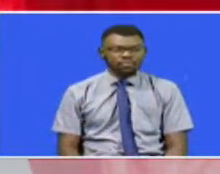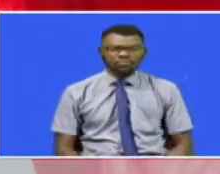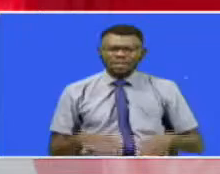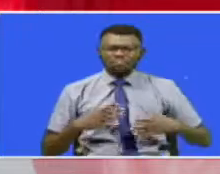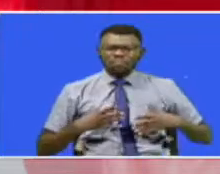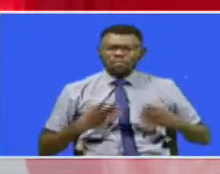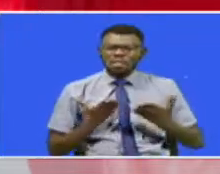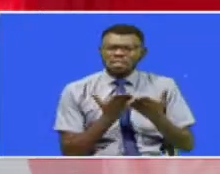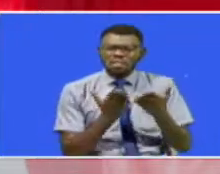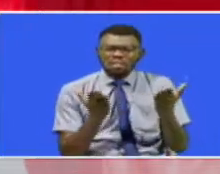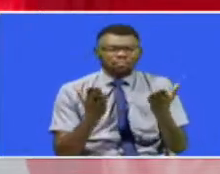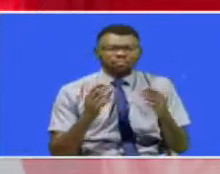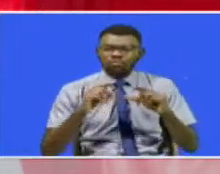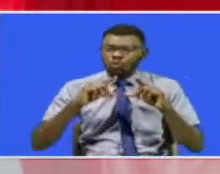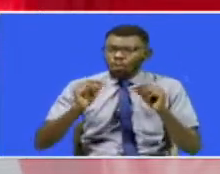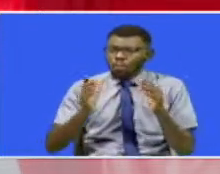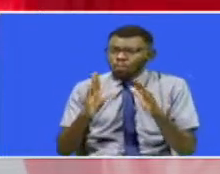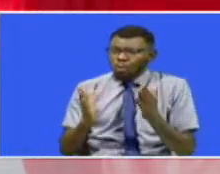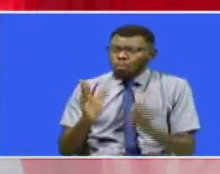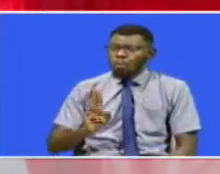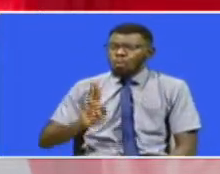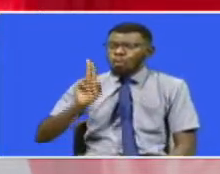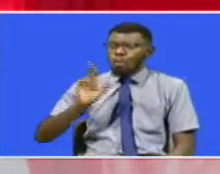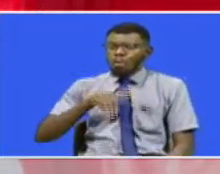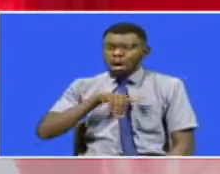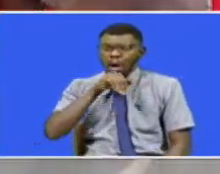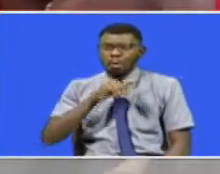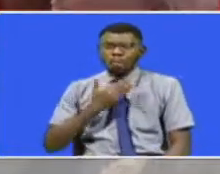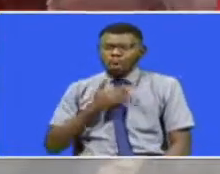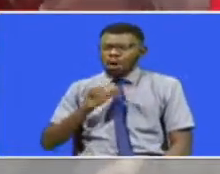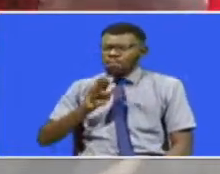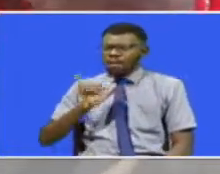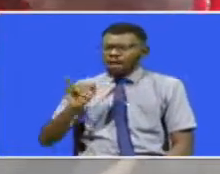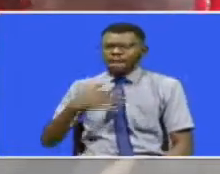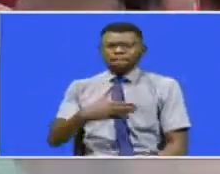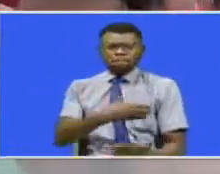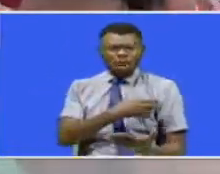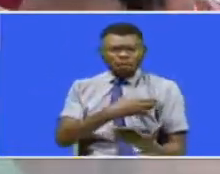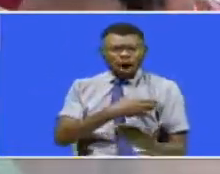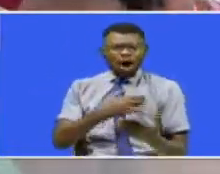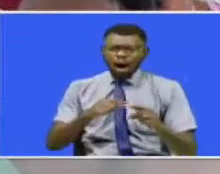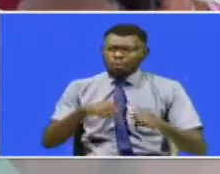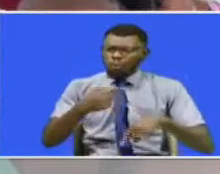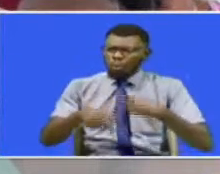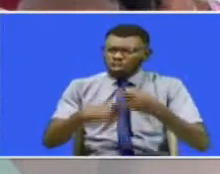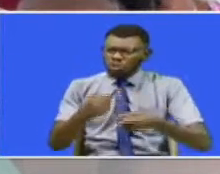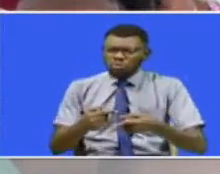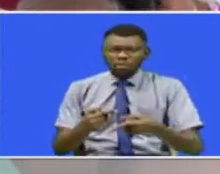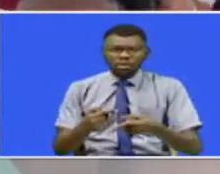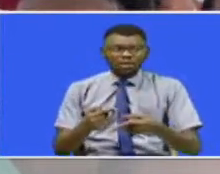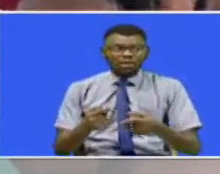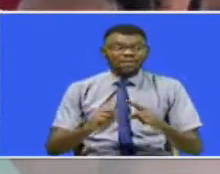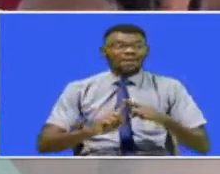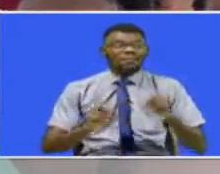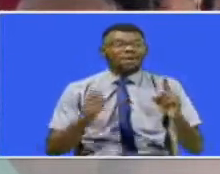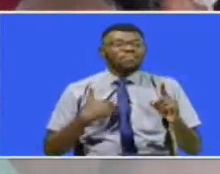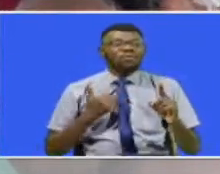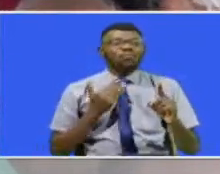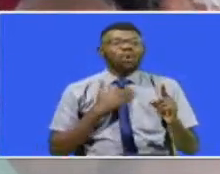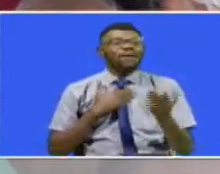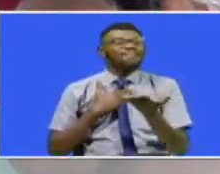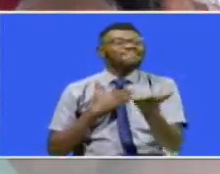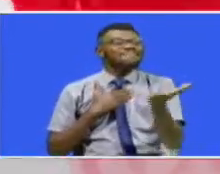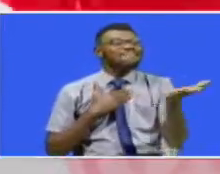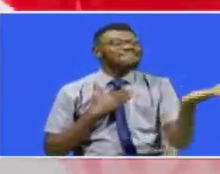ati Uhuru anataka BBI na Raila ati kwa sababu anataka kuendelea, si ndio mliambiwa? Nataka moja wenu